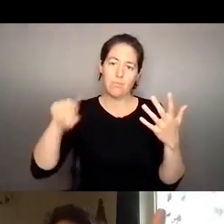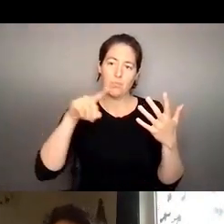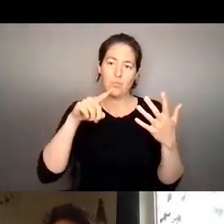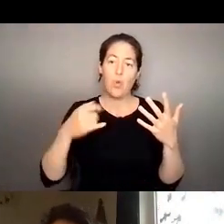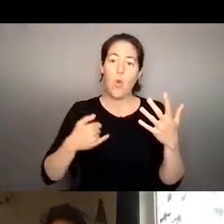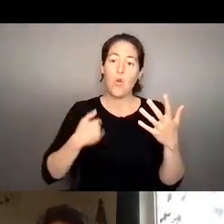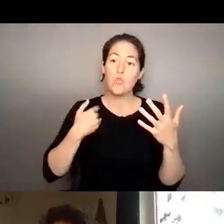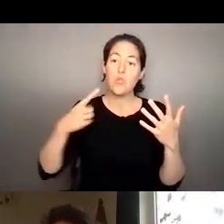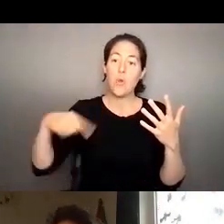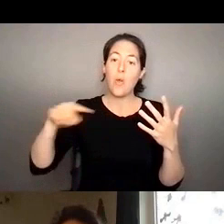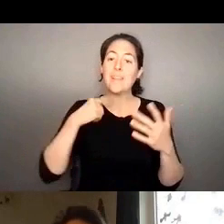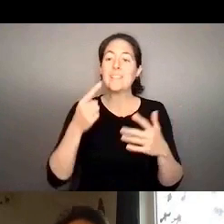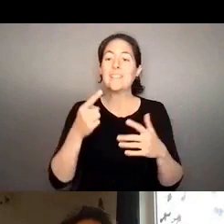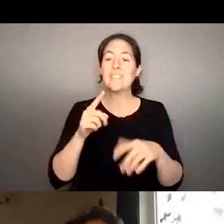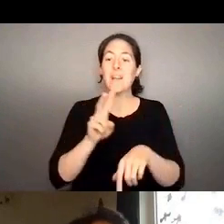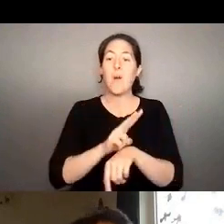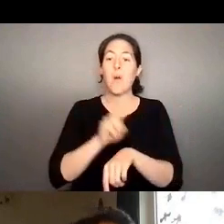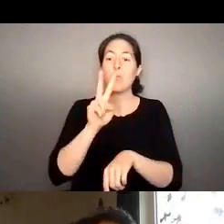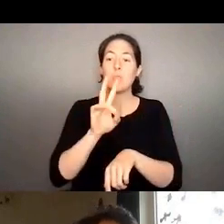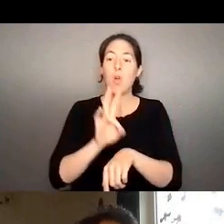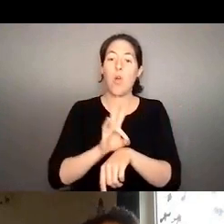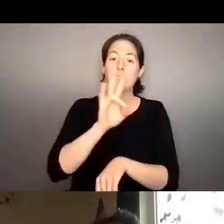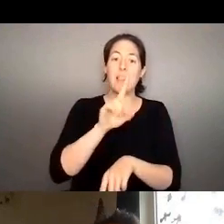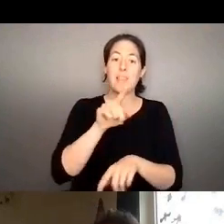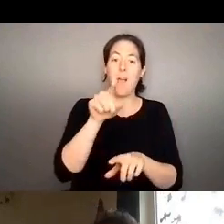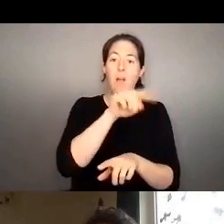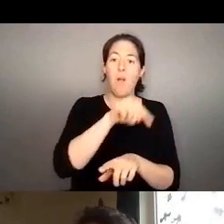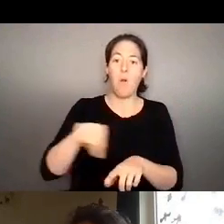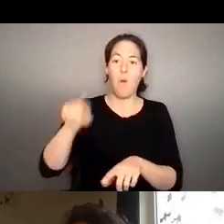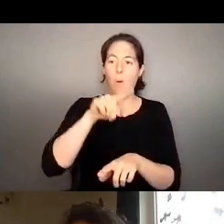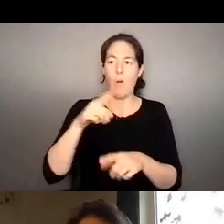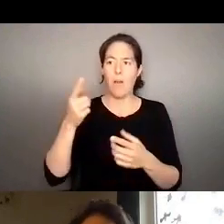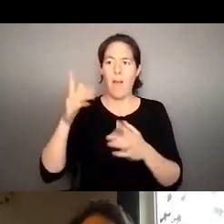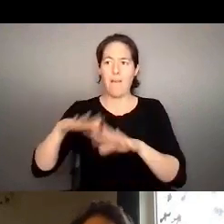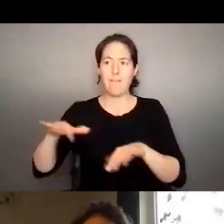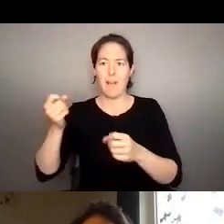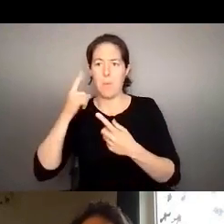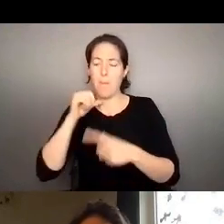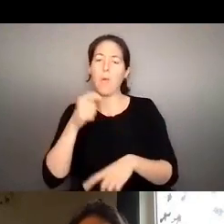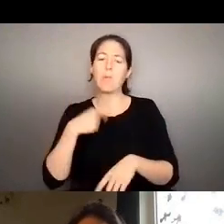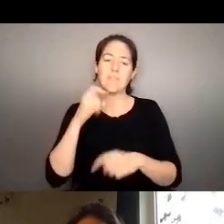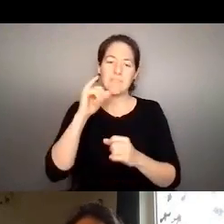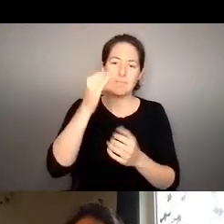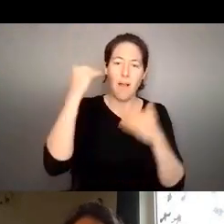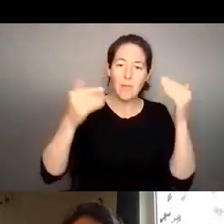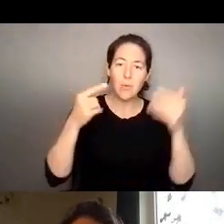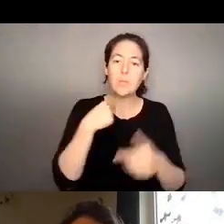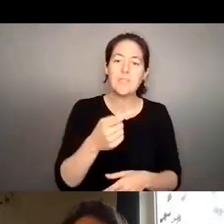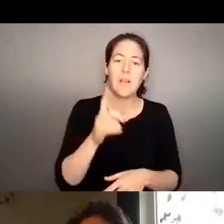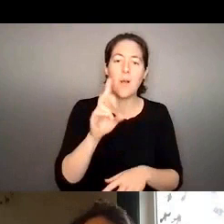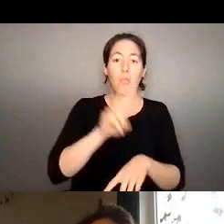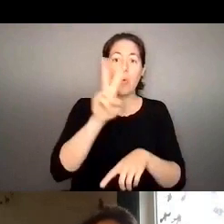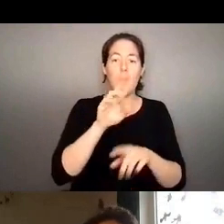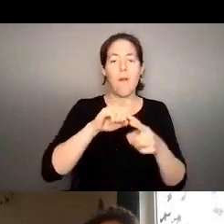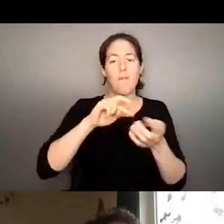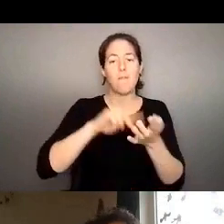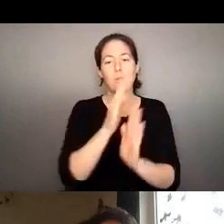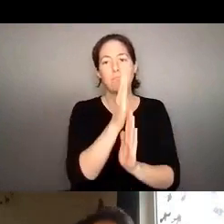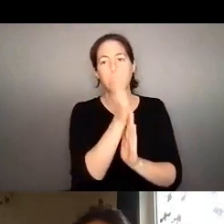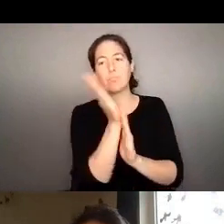quand je leur dis à 12 heures, à 7 heures, des fois, ils comprennent pas de quoi on parle. Mais rapidement, ici, je m'excuse,